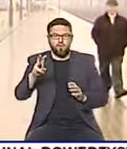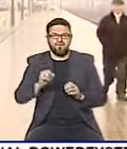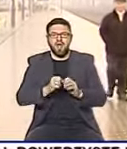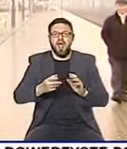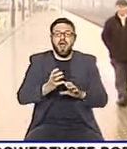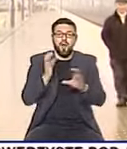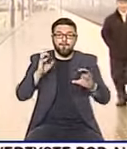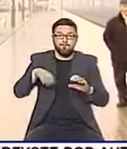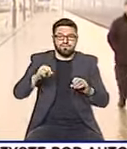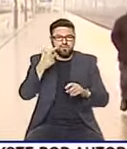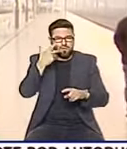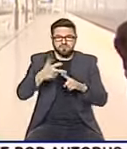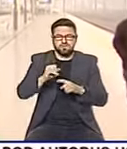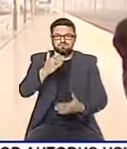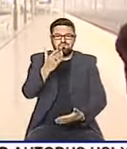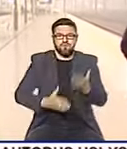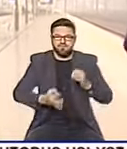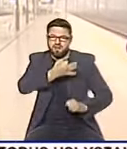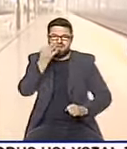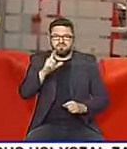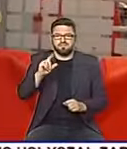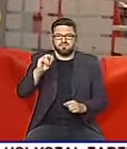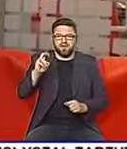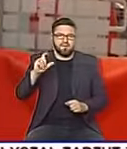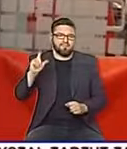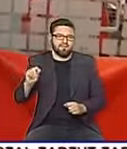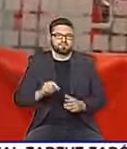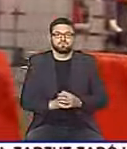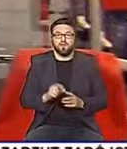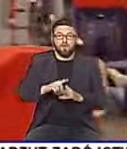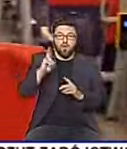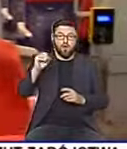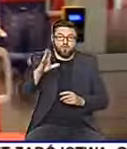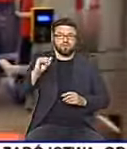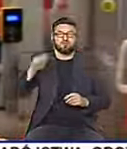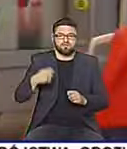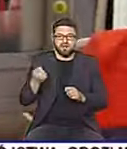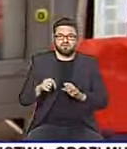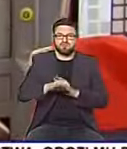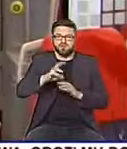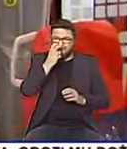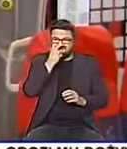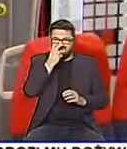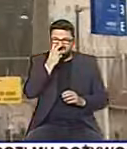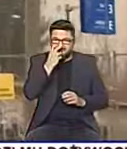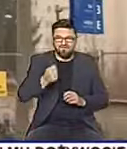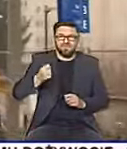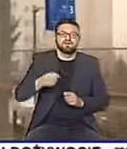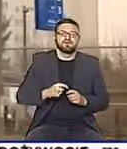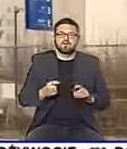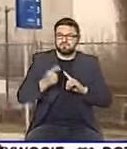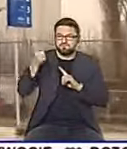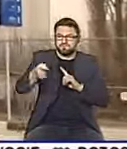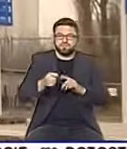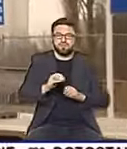busem 30 minut, połowę mniej czasu, także warto. Do Koluszek można dojeżdżać m.in. z dworca Łódź-Widzew, gdzie pasażerowie mogą